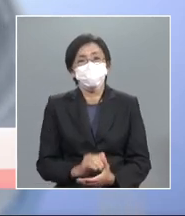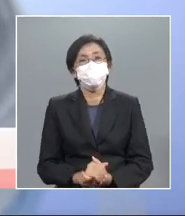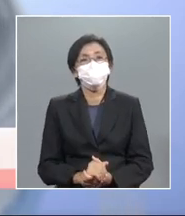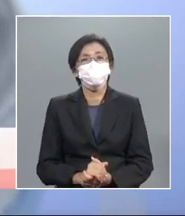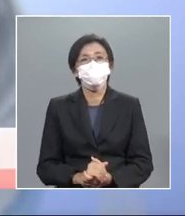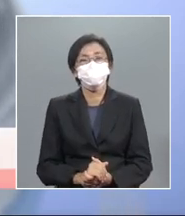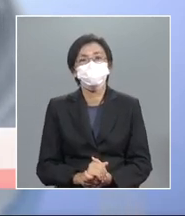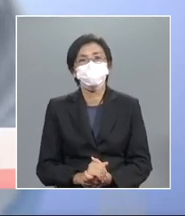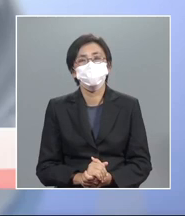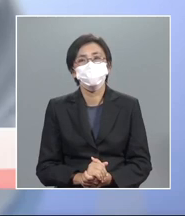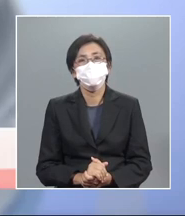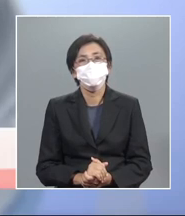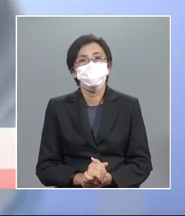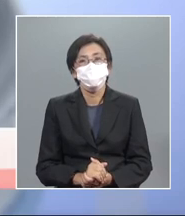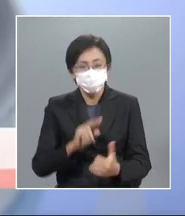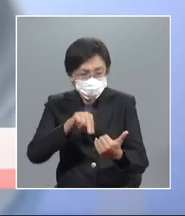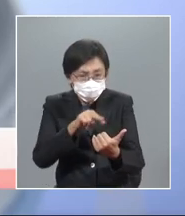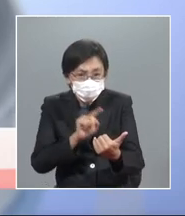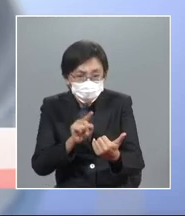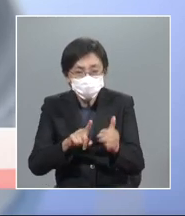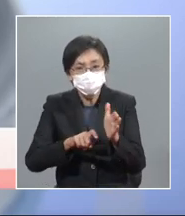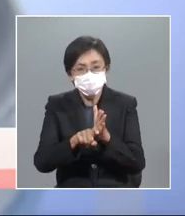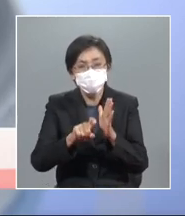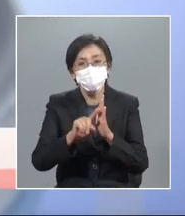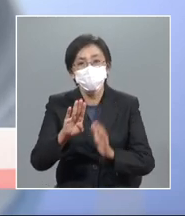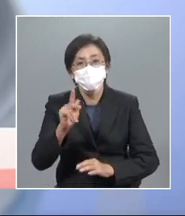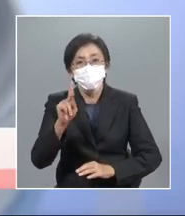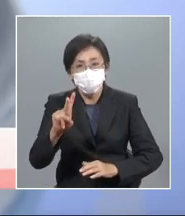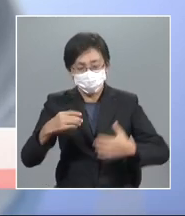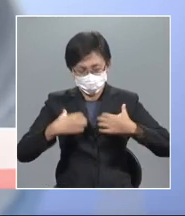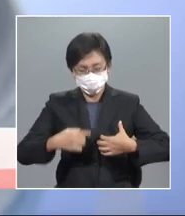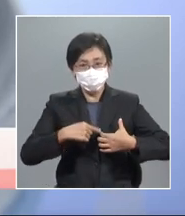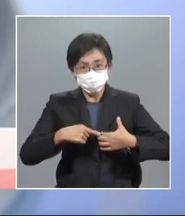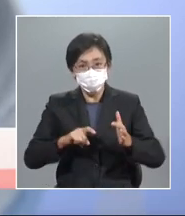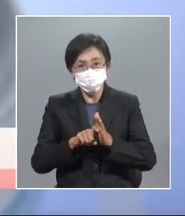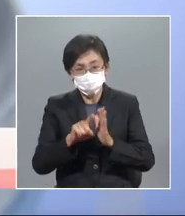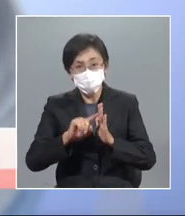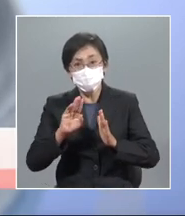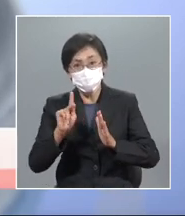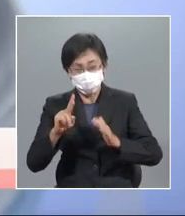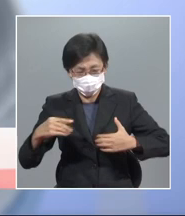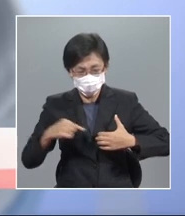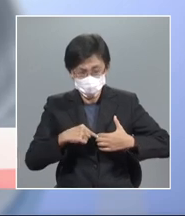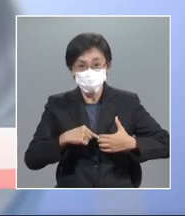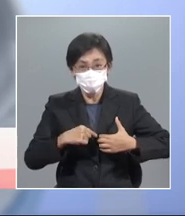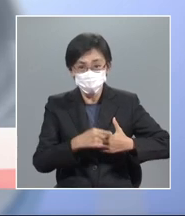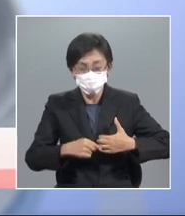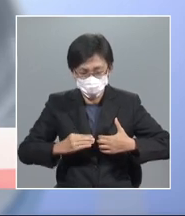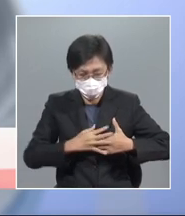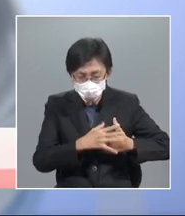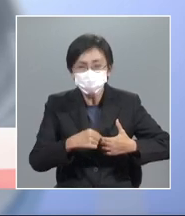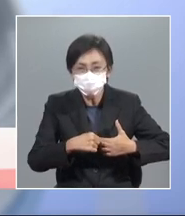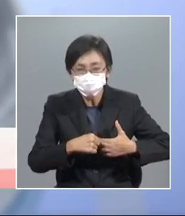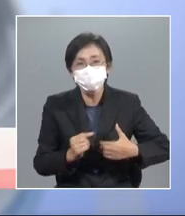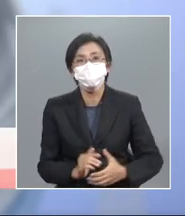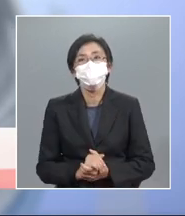ไปเจออีกตัวนึงคือเป็นแบคทีเรียที่ปอดนะคอมแอร์นี้เนี่ยนะ